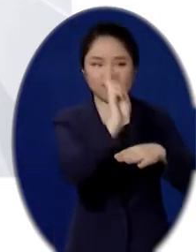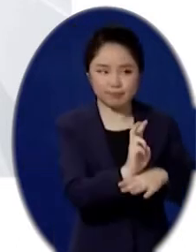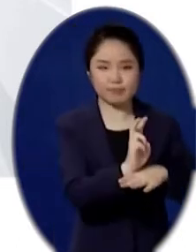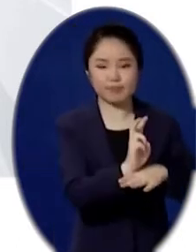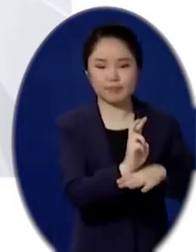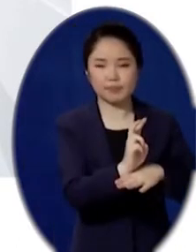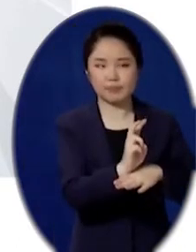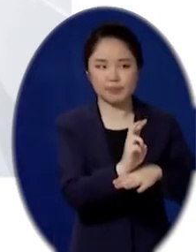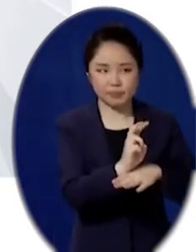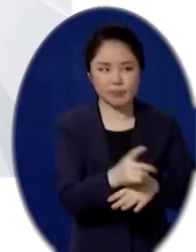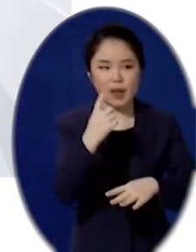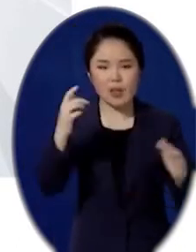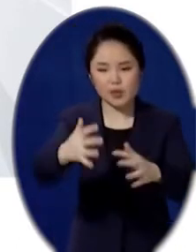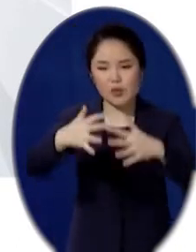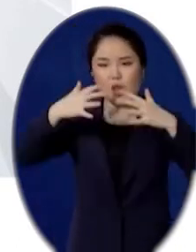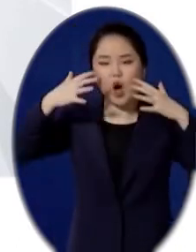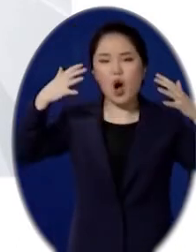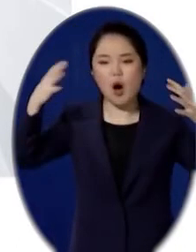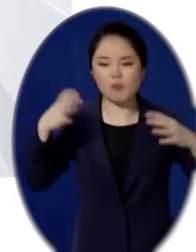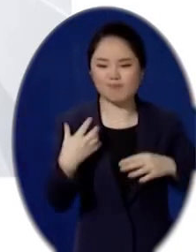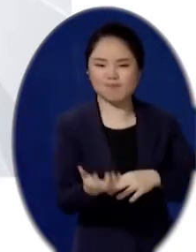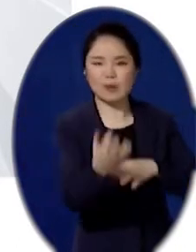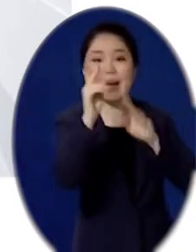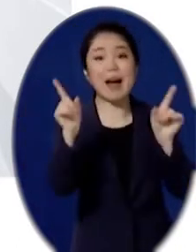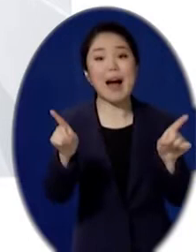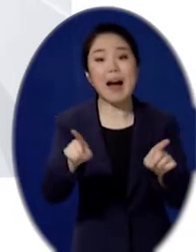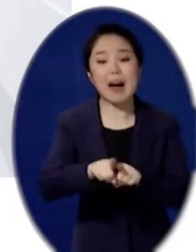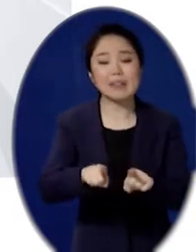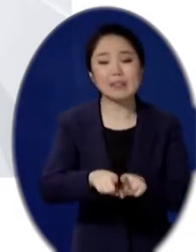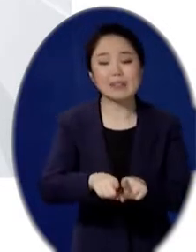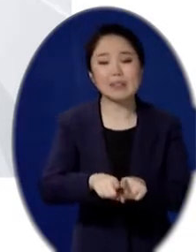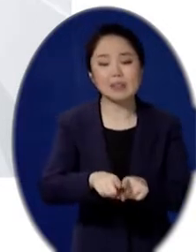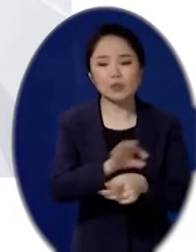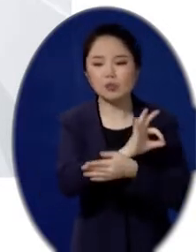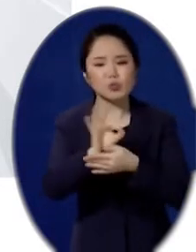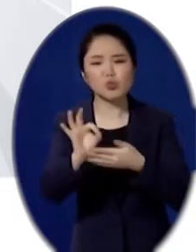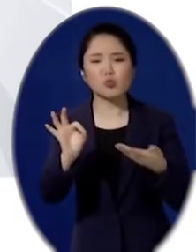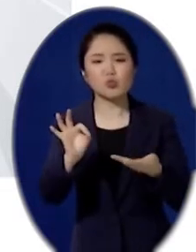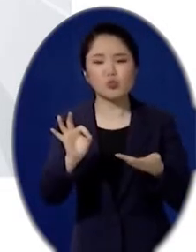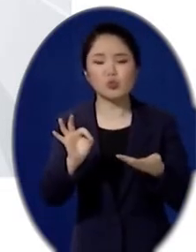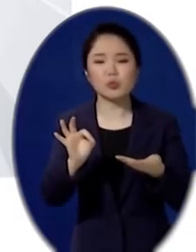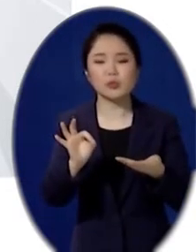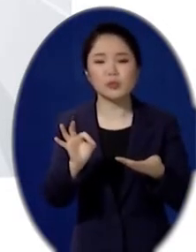очлоо. Авраг том өргөх чиг юувэ хүүхдэдээ?